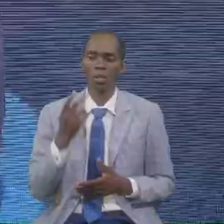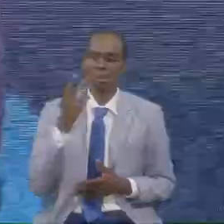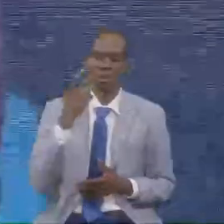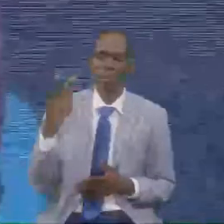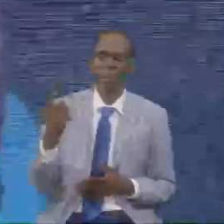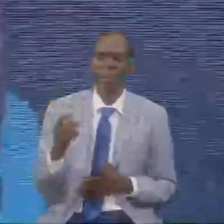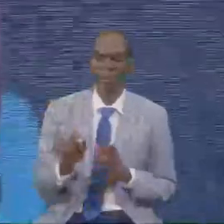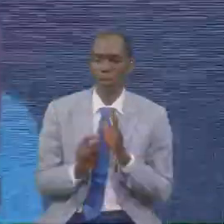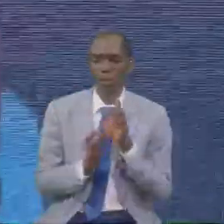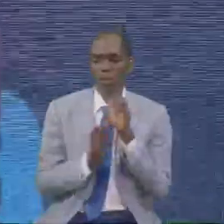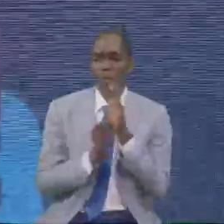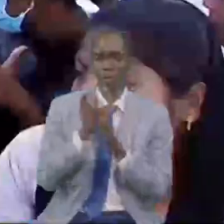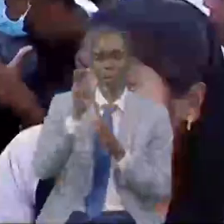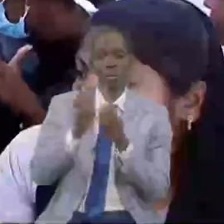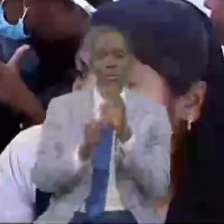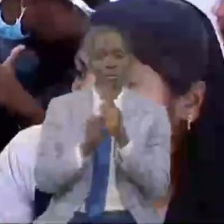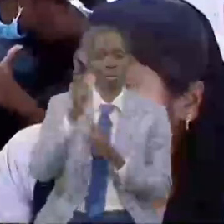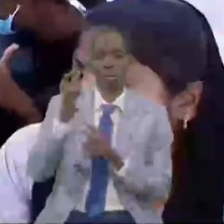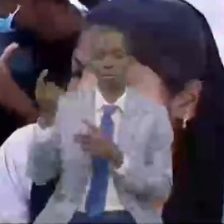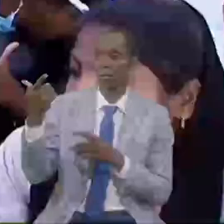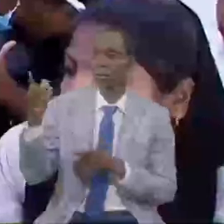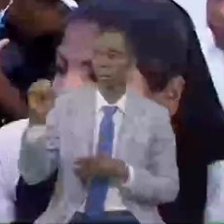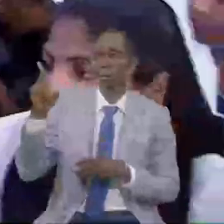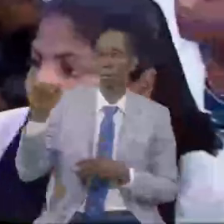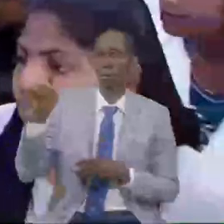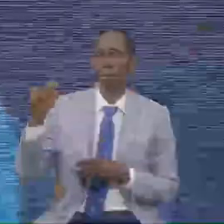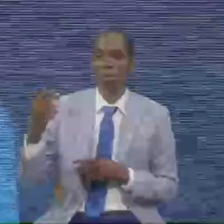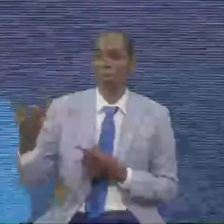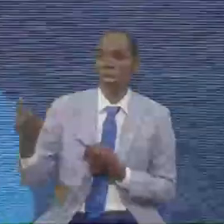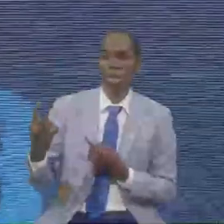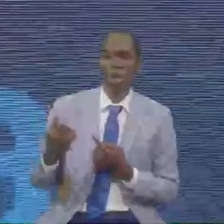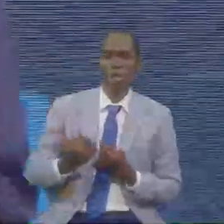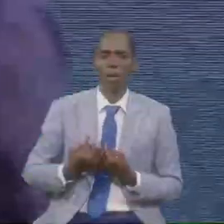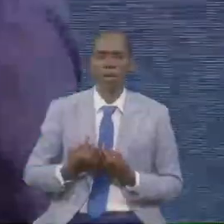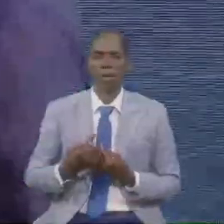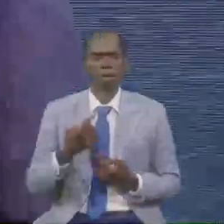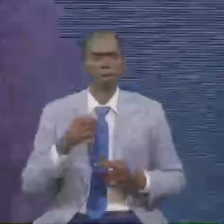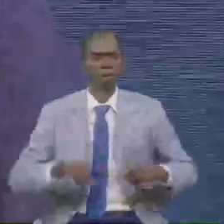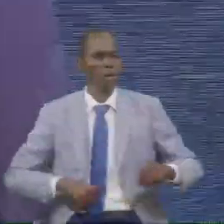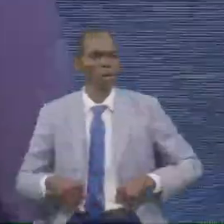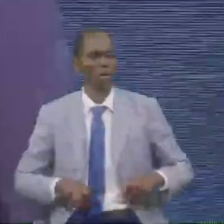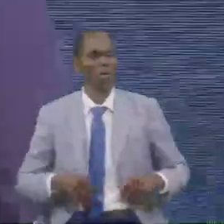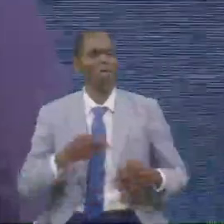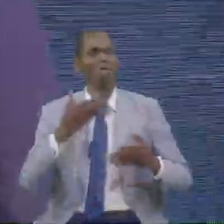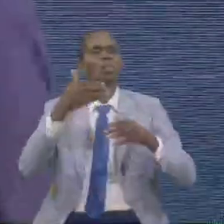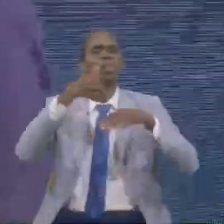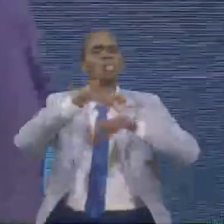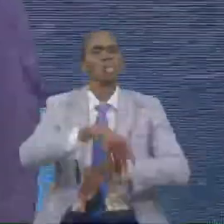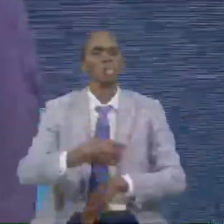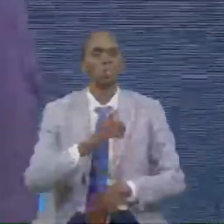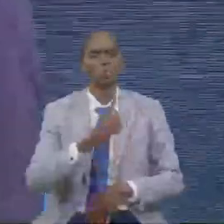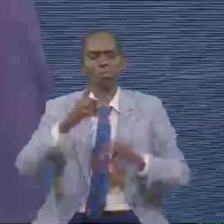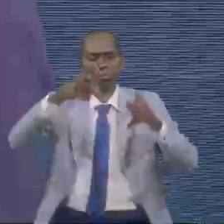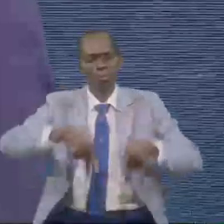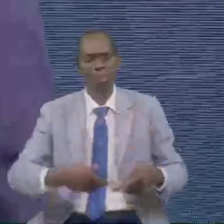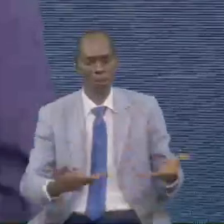Alors Goliath apparaît. Il s'enorgueillit. Il dit, donnez-moi un homme